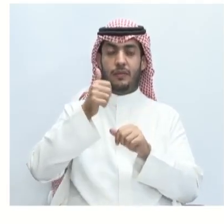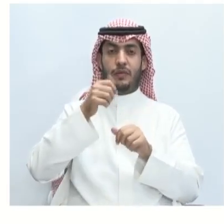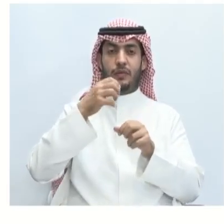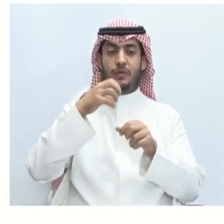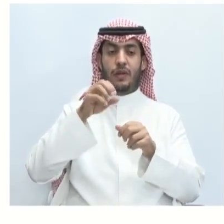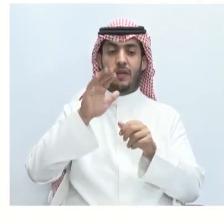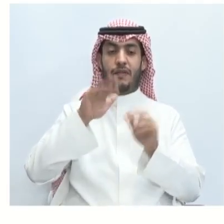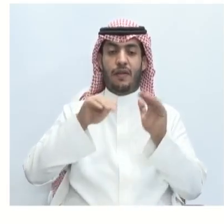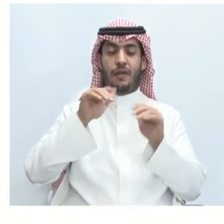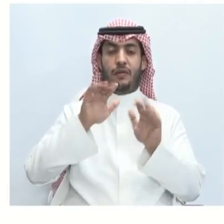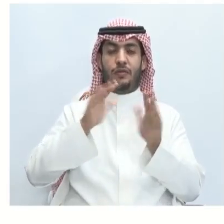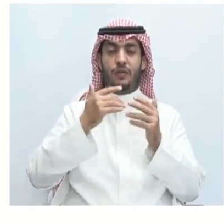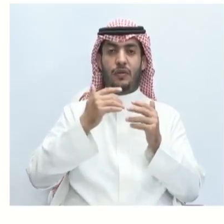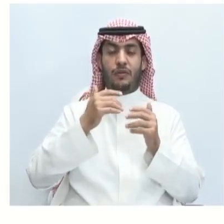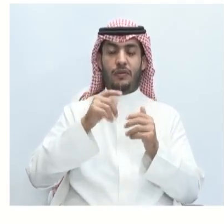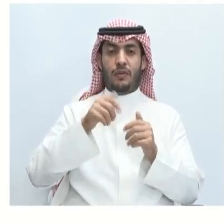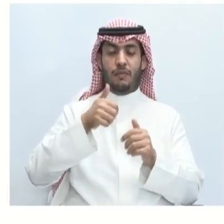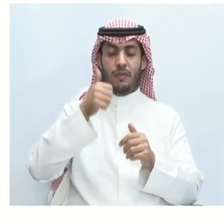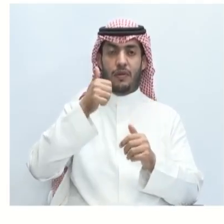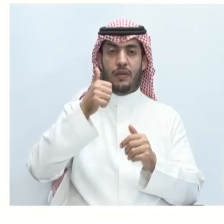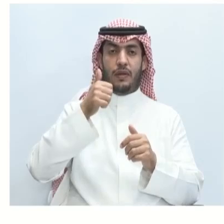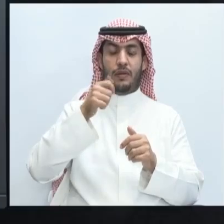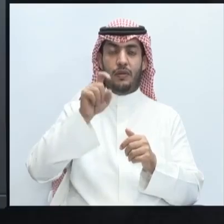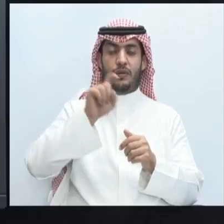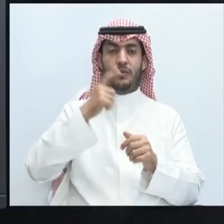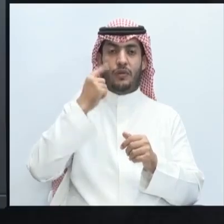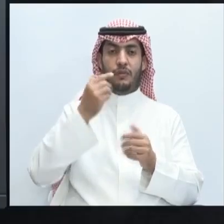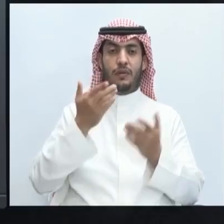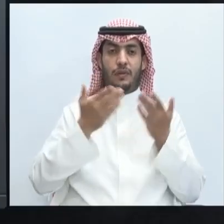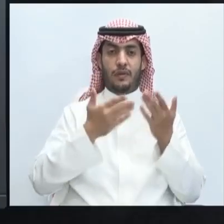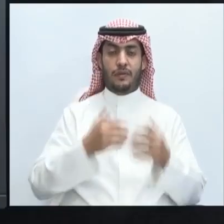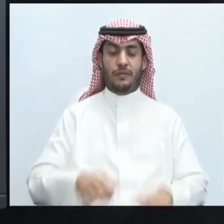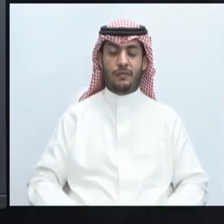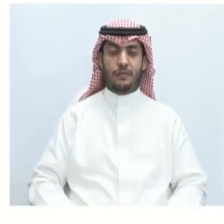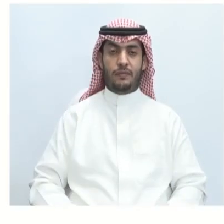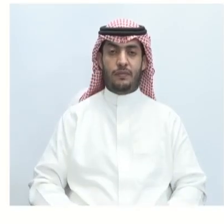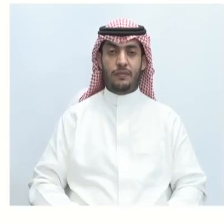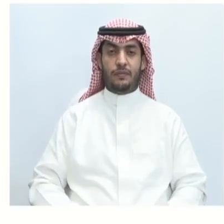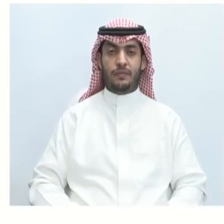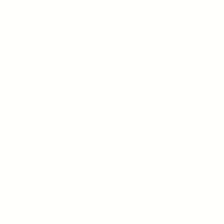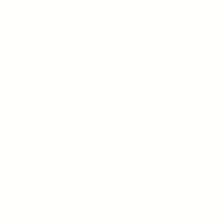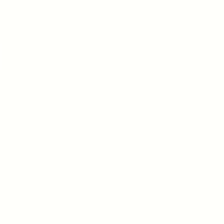الجزء الفارغ من الصندوق سؤال جميل اتفضل يا مبدعين